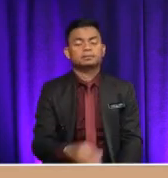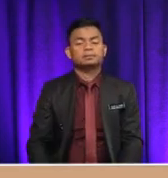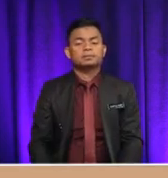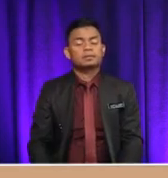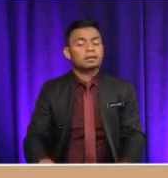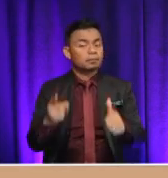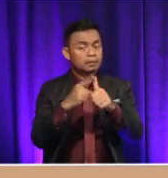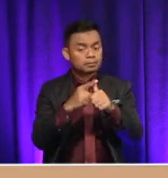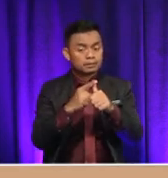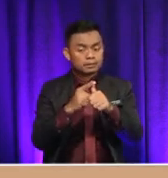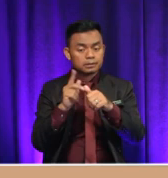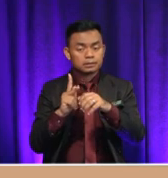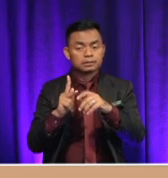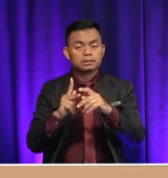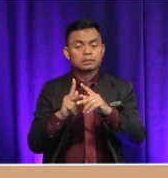Kampung